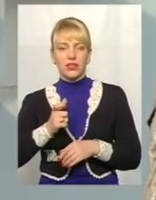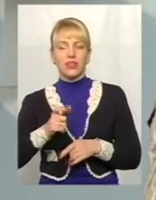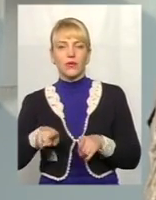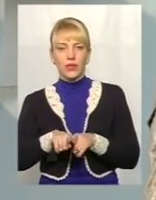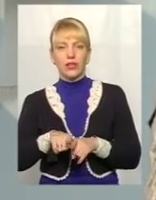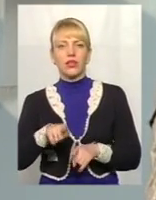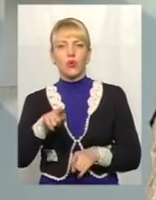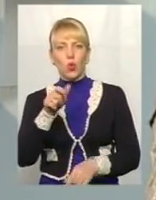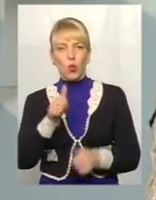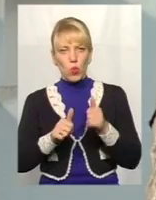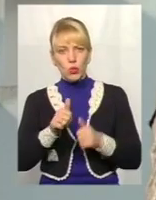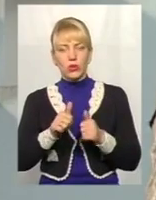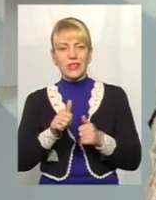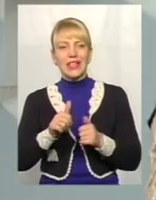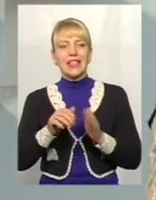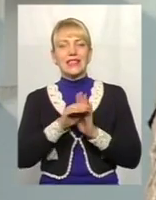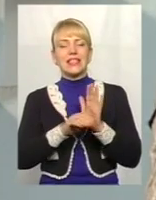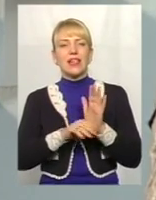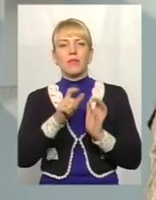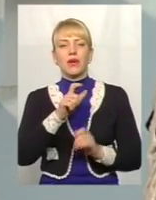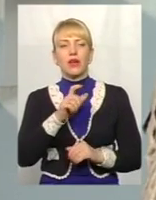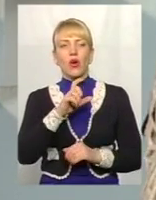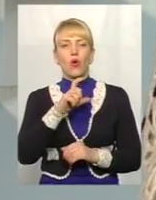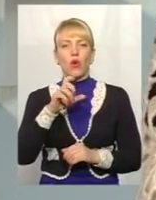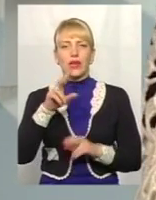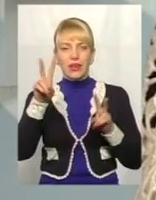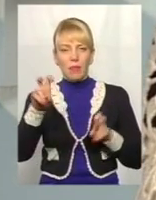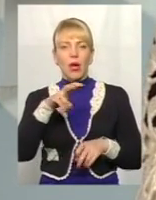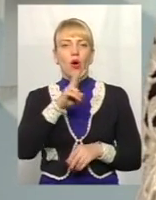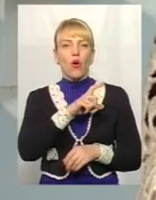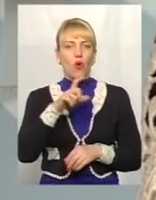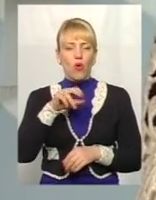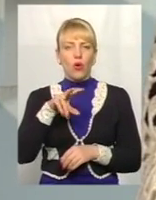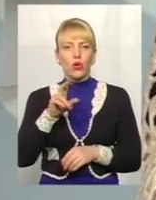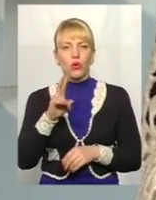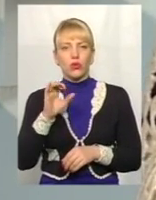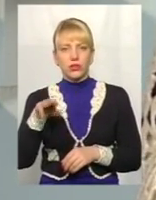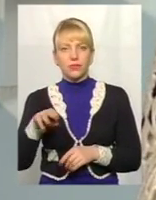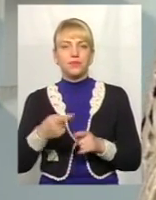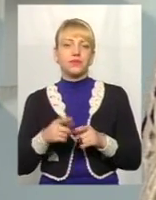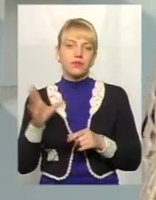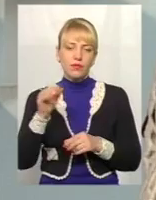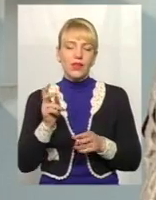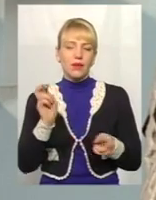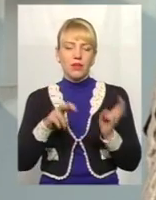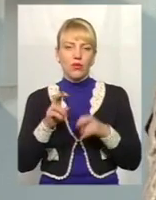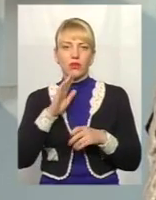таких конкурсах з теми Голокосту. І вони майже всі приходять в нашу бібліотеку, в